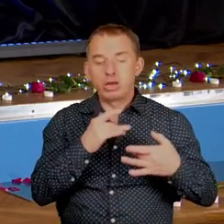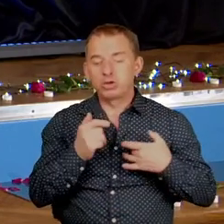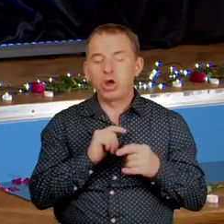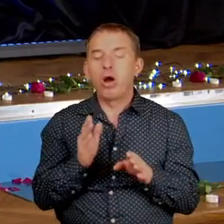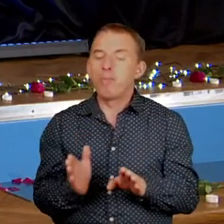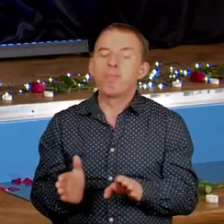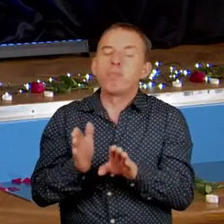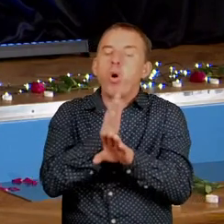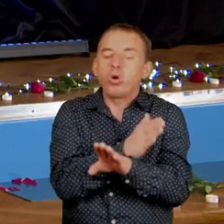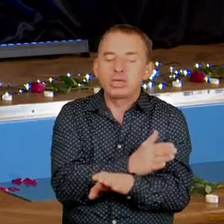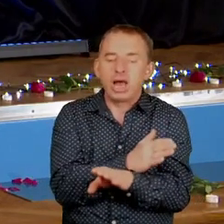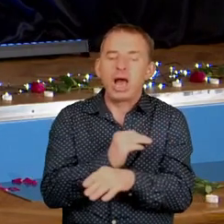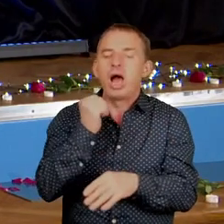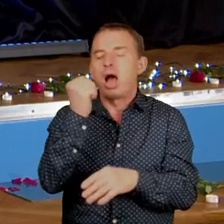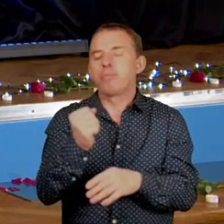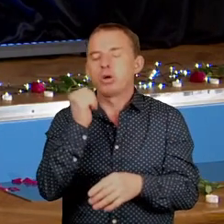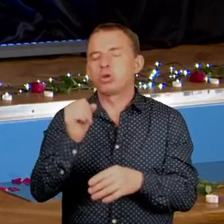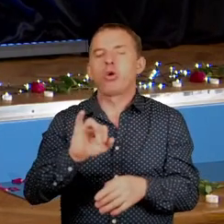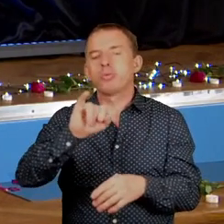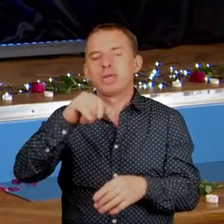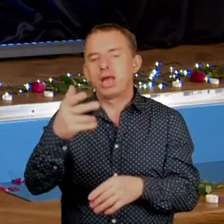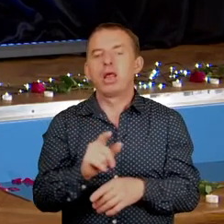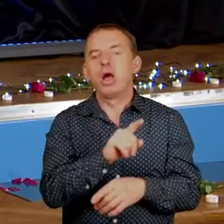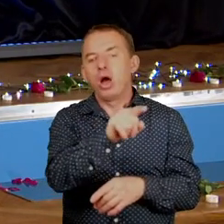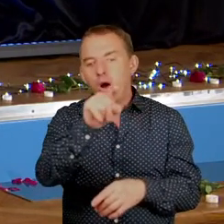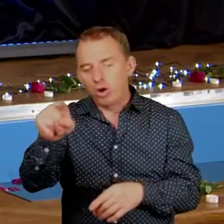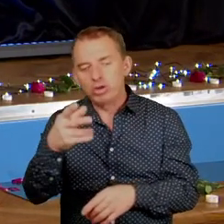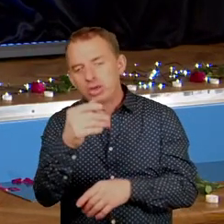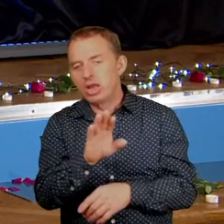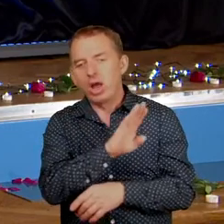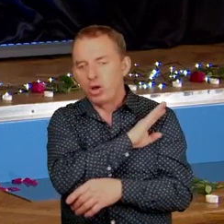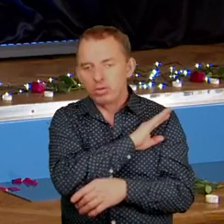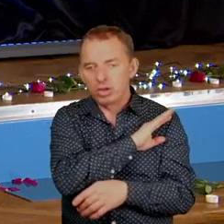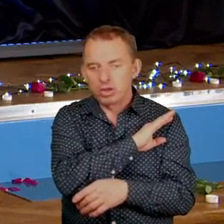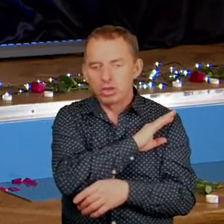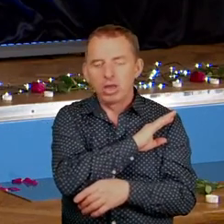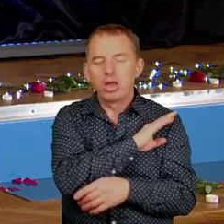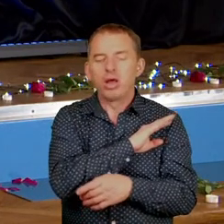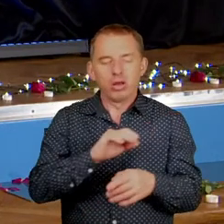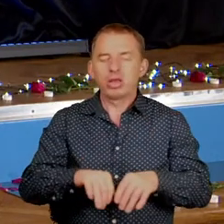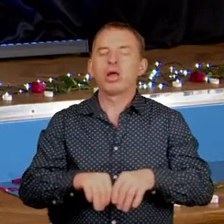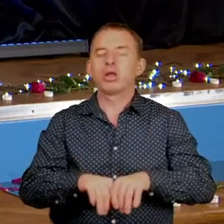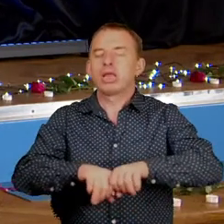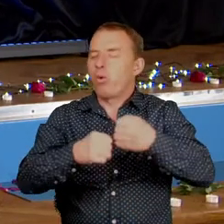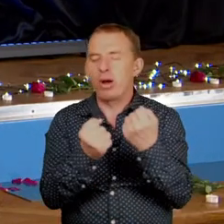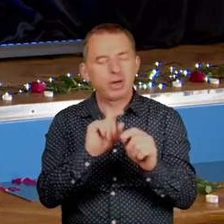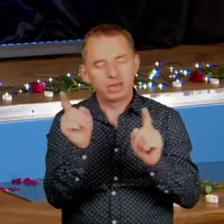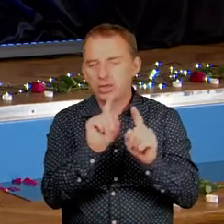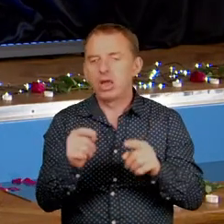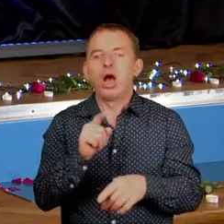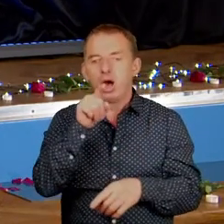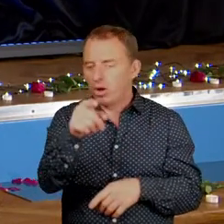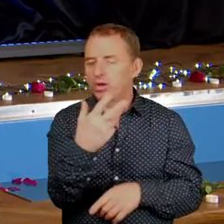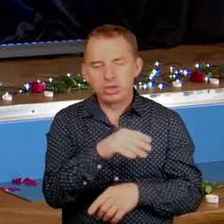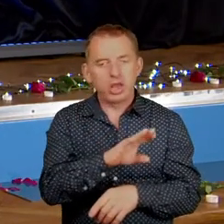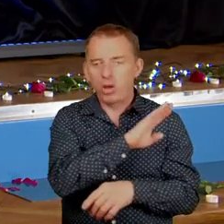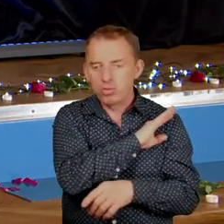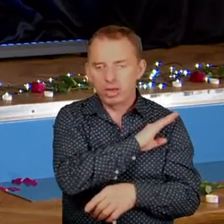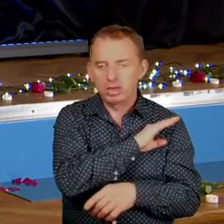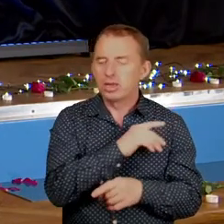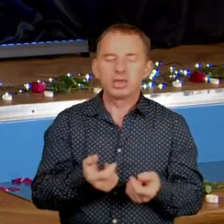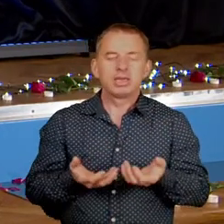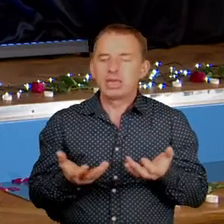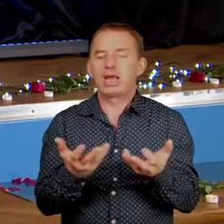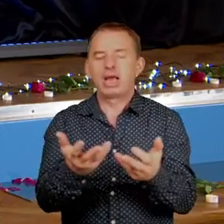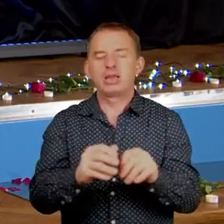not die in despair. Ale oni nie umierali w desperacji. They did not die in discouragement. Oni nie umierali zniechęceni.